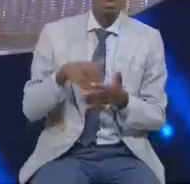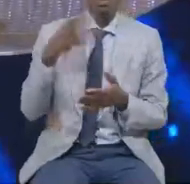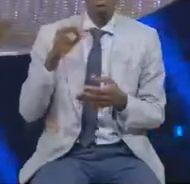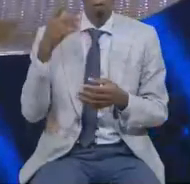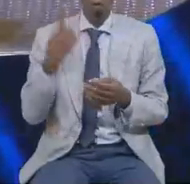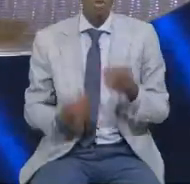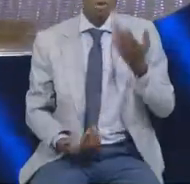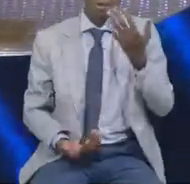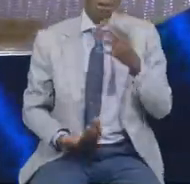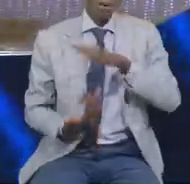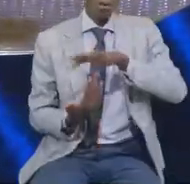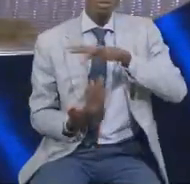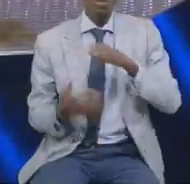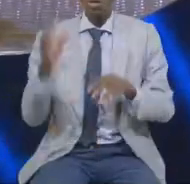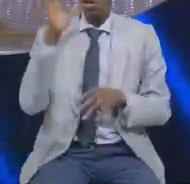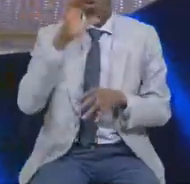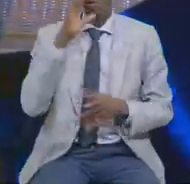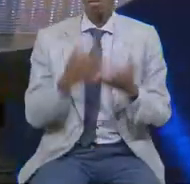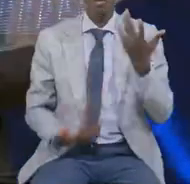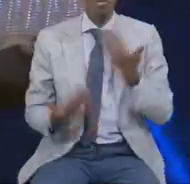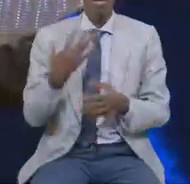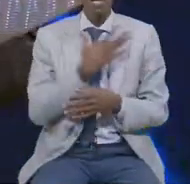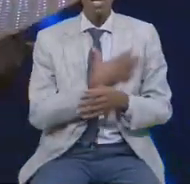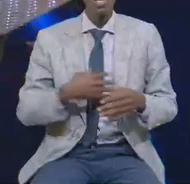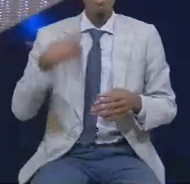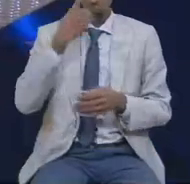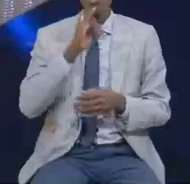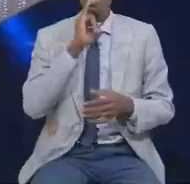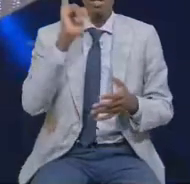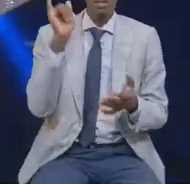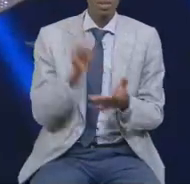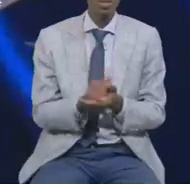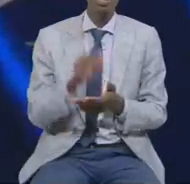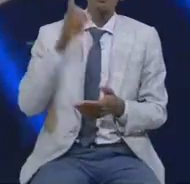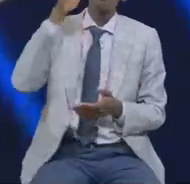fournaise ardente, et qui est ce Dieu-là,